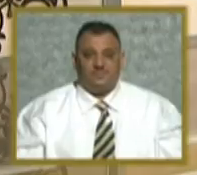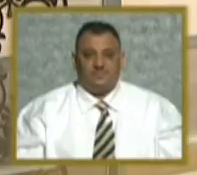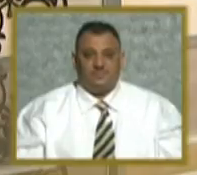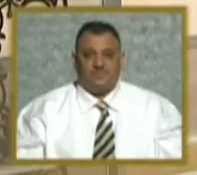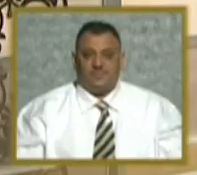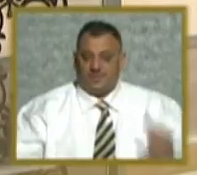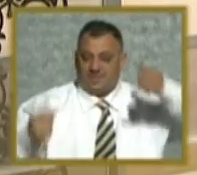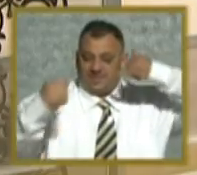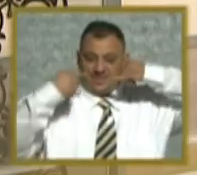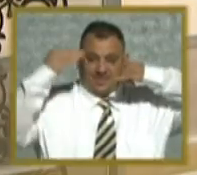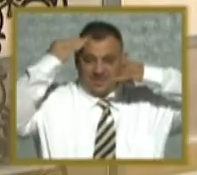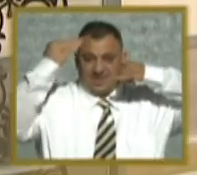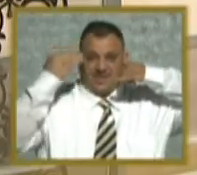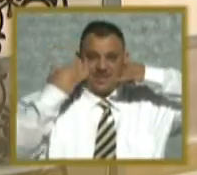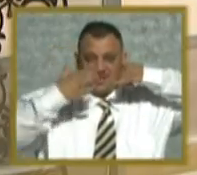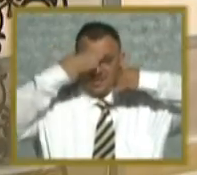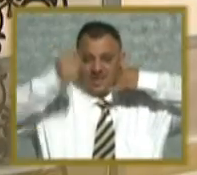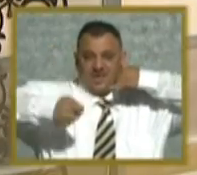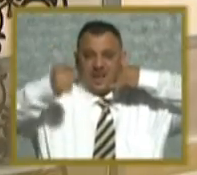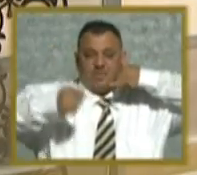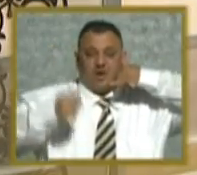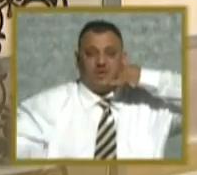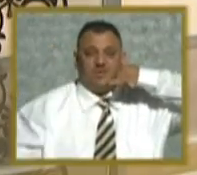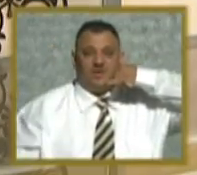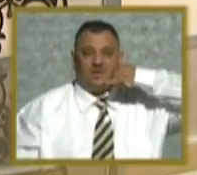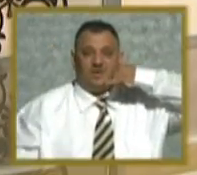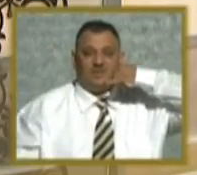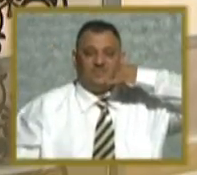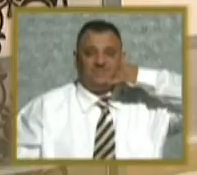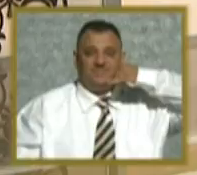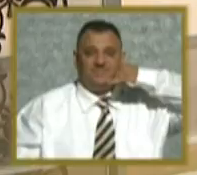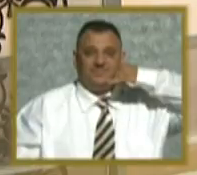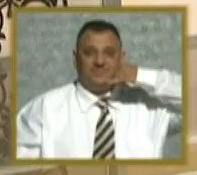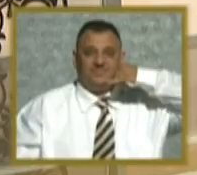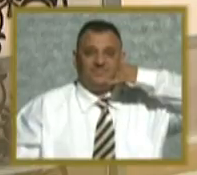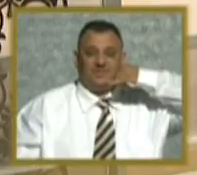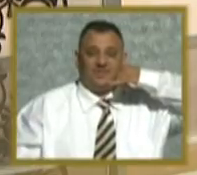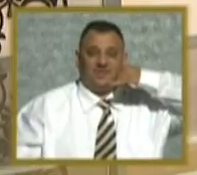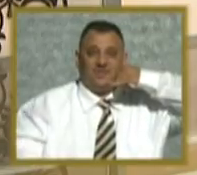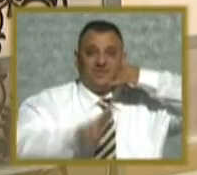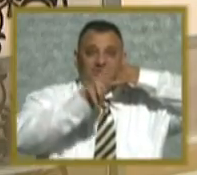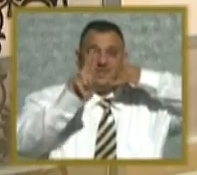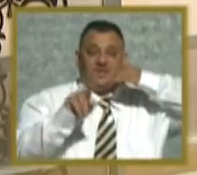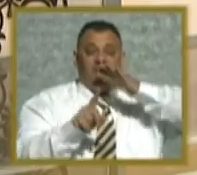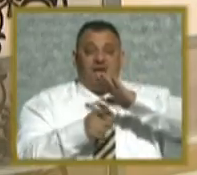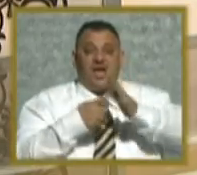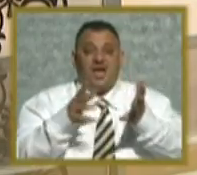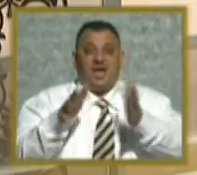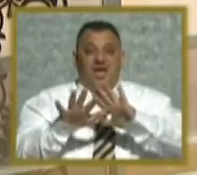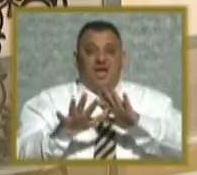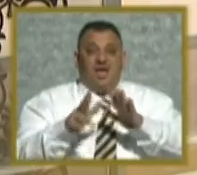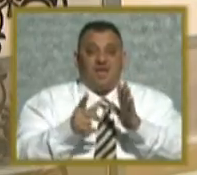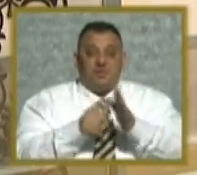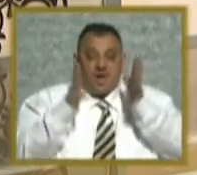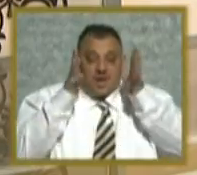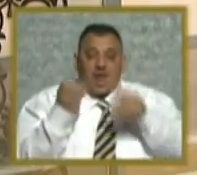الله. أم إبراهيم تفضلي. السلام عليكم الشيخ. عليكم السلام ورحمة الله. الشيخ، أنا مرات أصلي